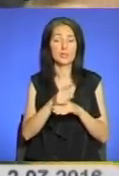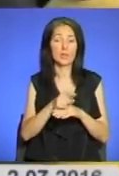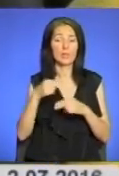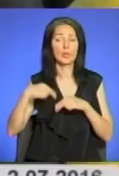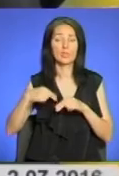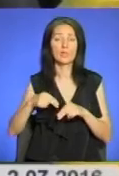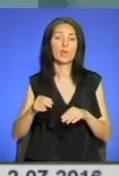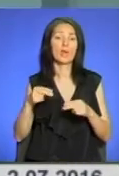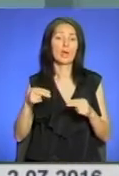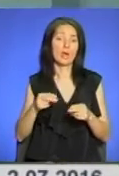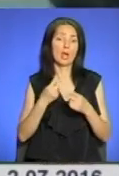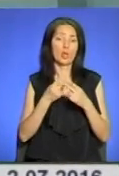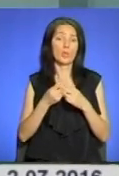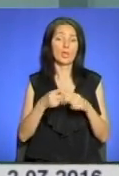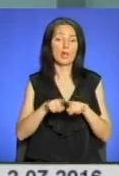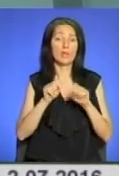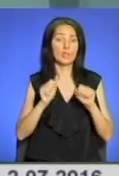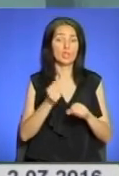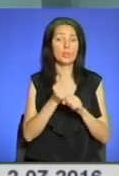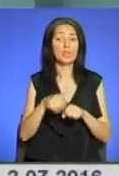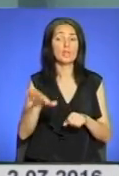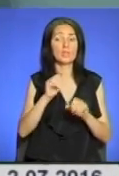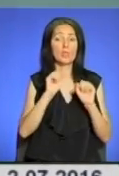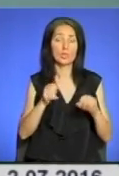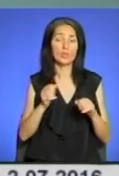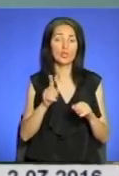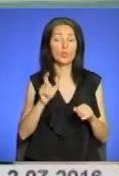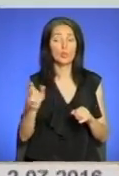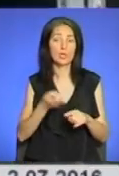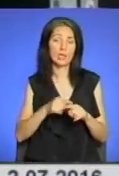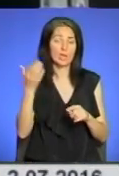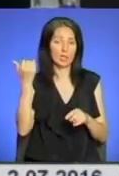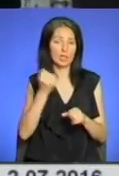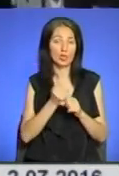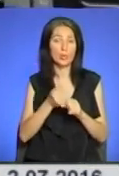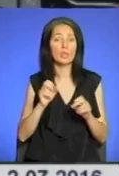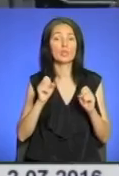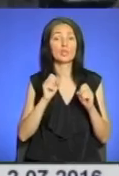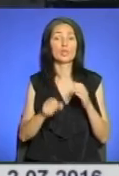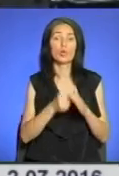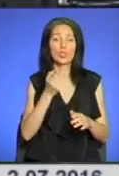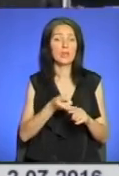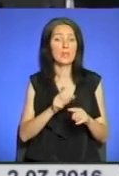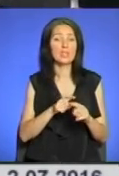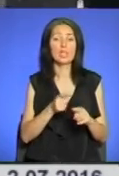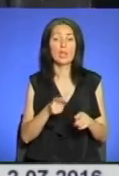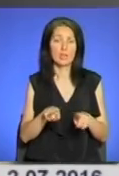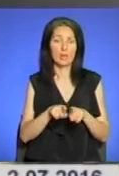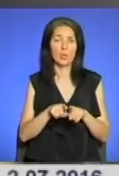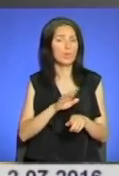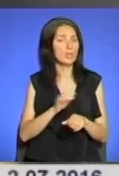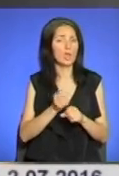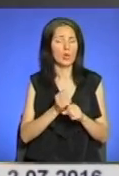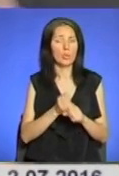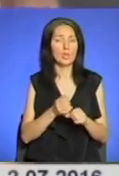управних закладів та влади зробити усе можливе аби люди які раніше вчиняли злочини більше на цей шлях не поверталися